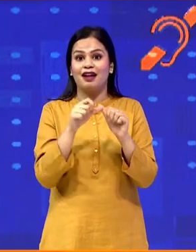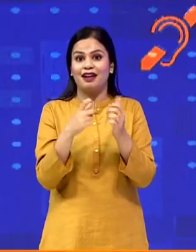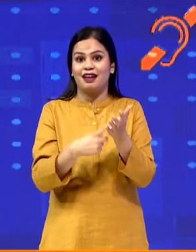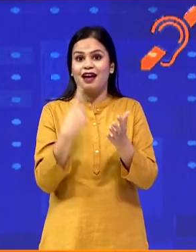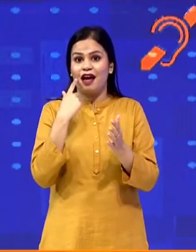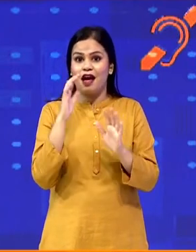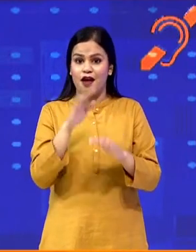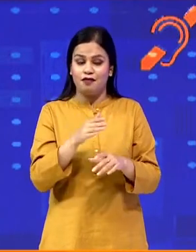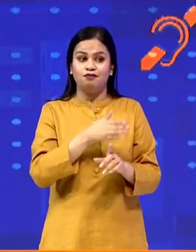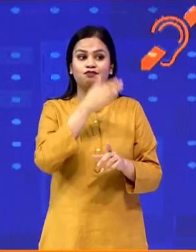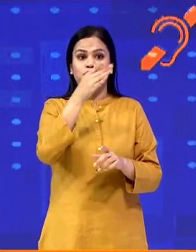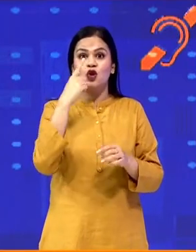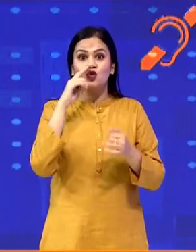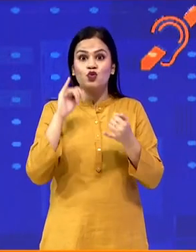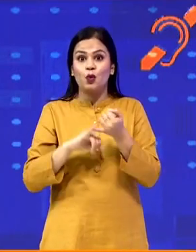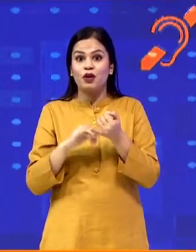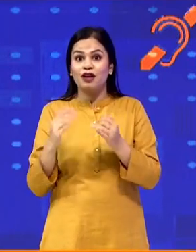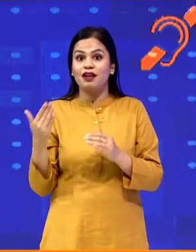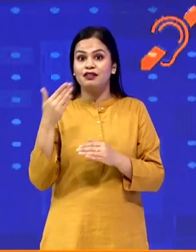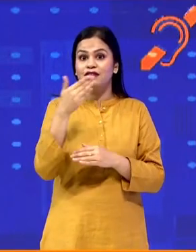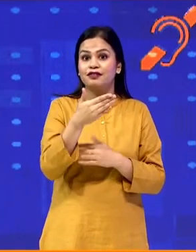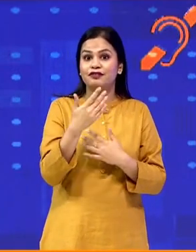के लिए